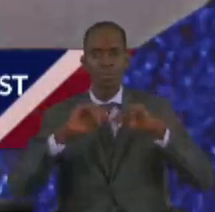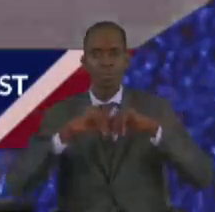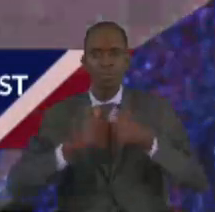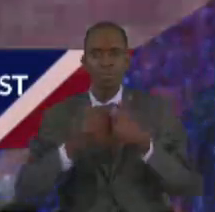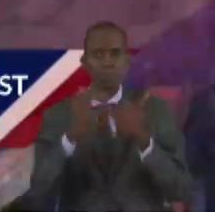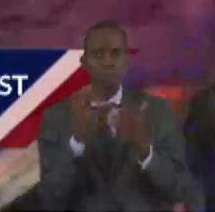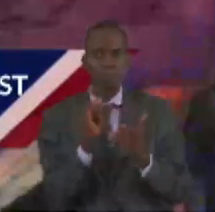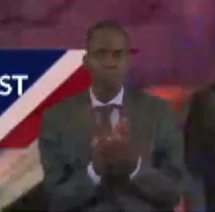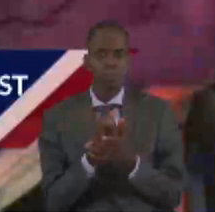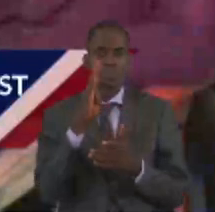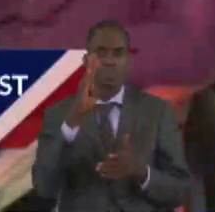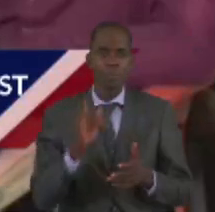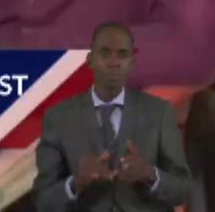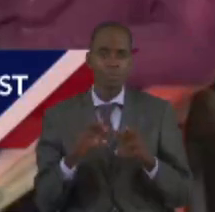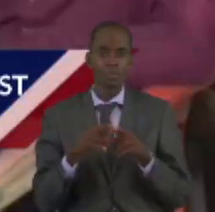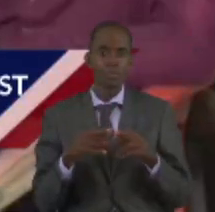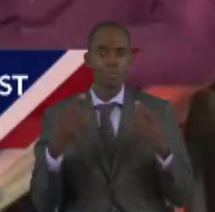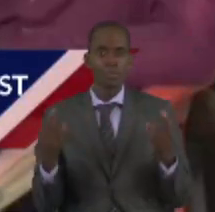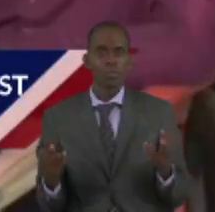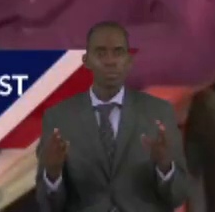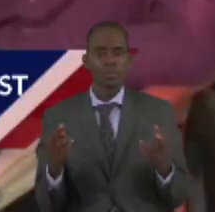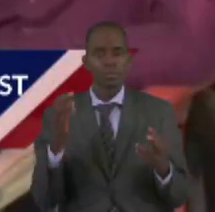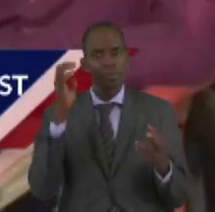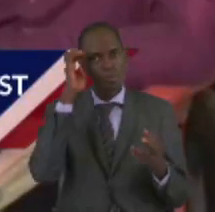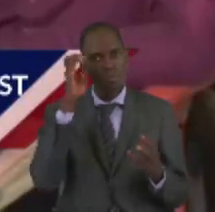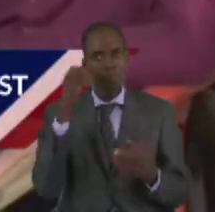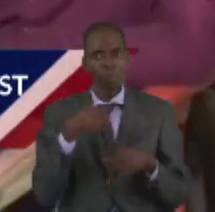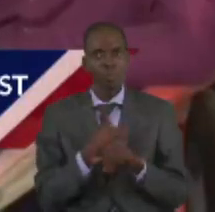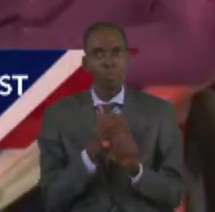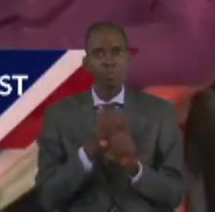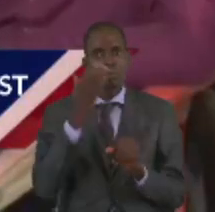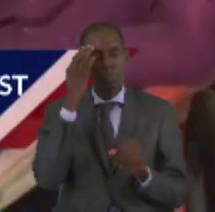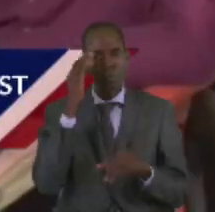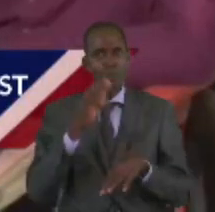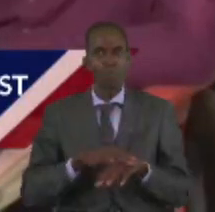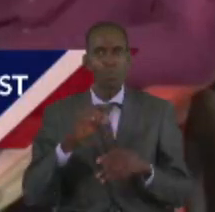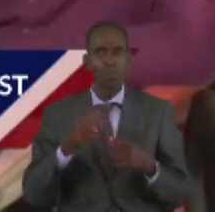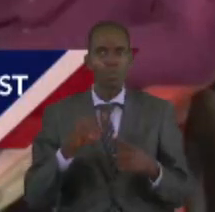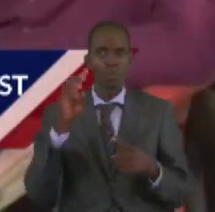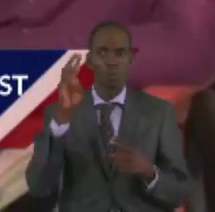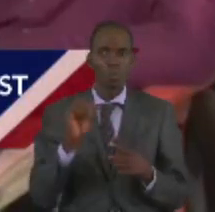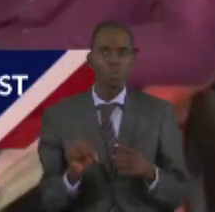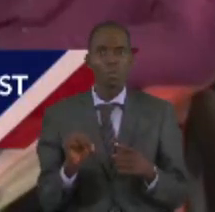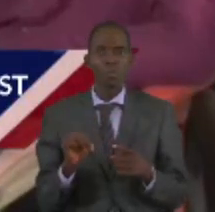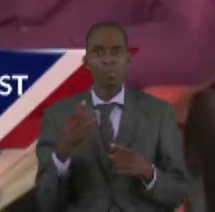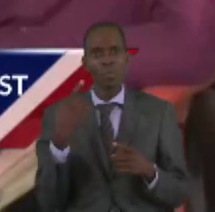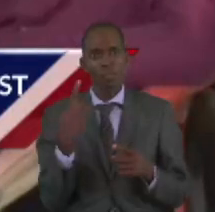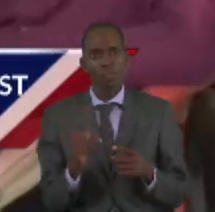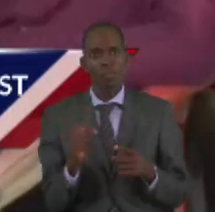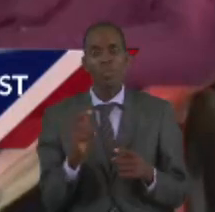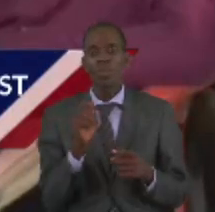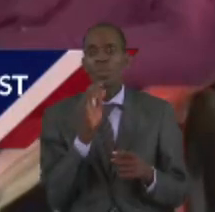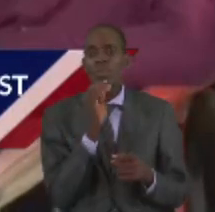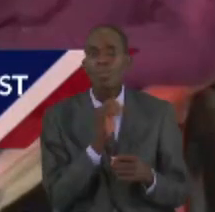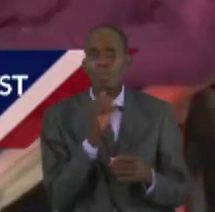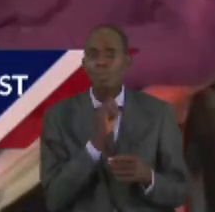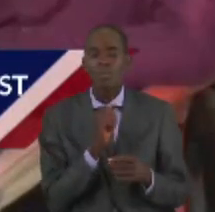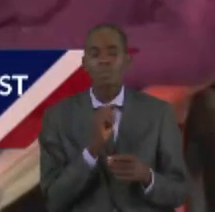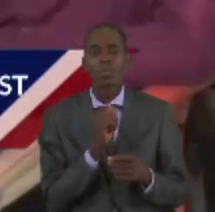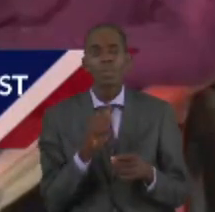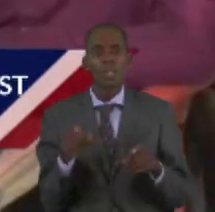verset 3. C'est par révélation que j'ai eu connaissance du mystère